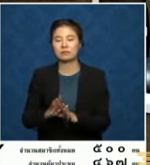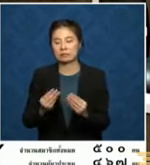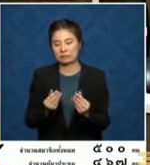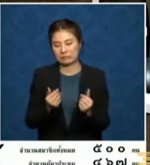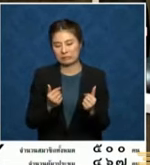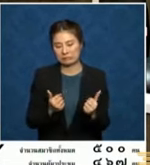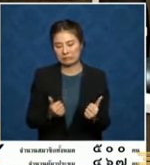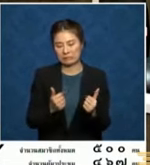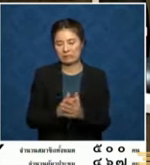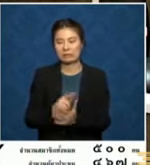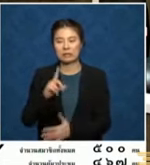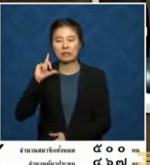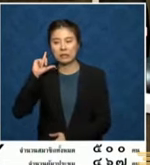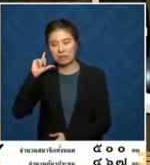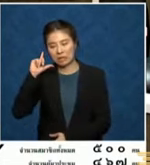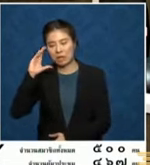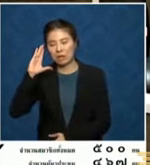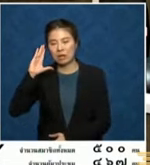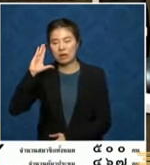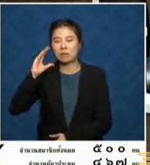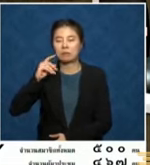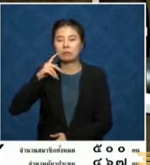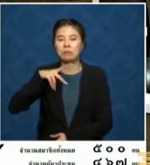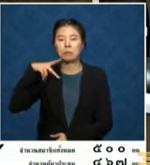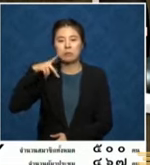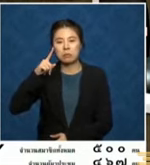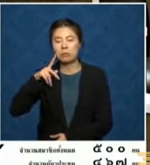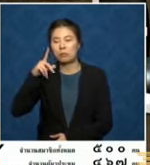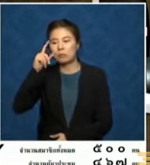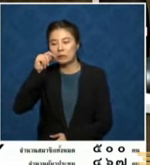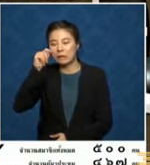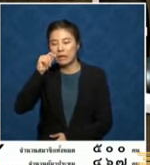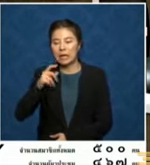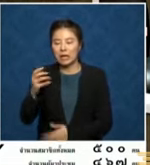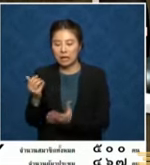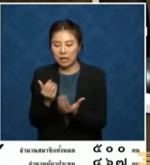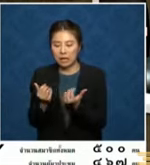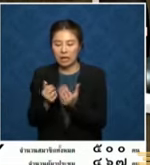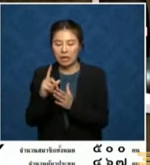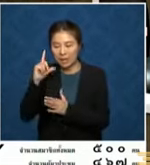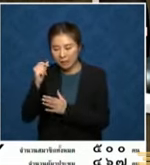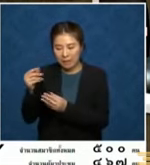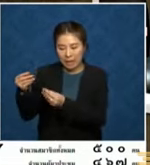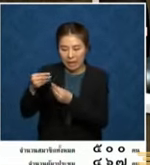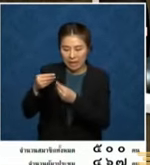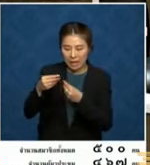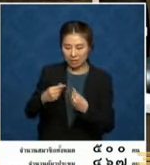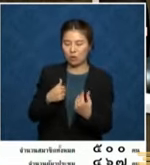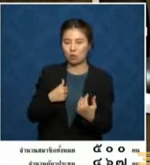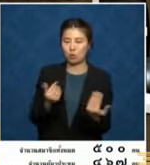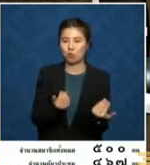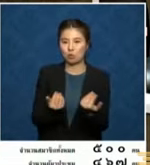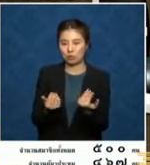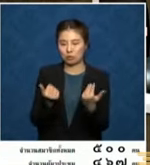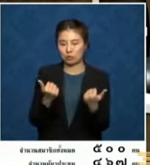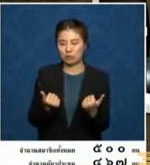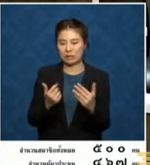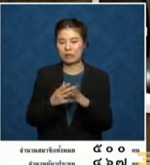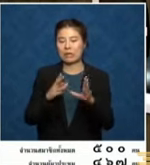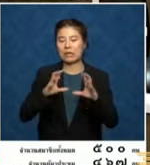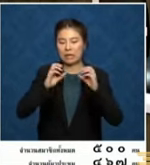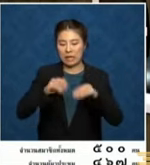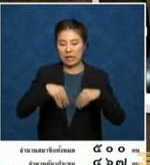ที่มอบให้คุณแม่ส่งต่อมาที่คุณหลานคุณลูกเนี่ยนะครับท่านประธานคือเราต้องคืนให้กับหลวงก่อนคืนให้กับรัฐบาลก่อนหลัง